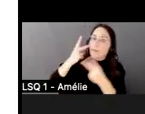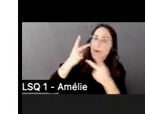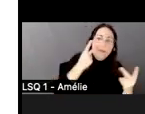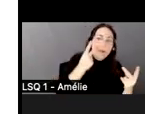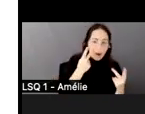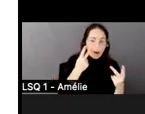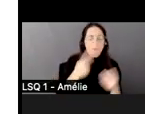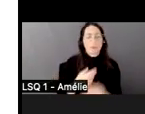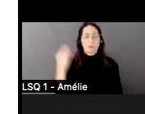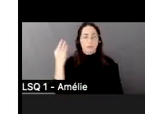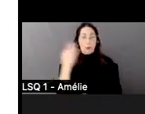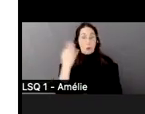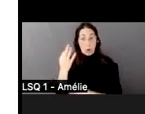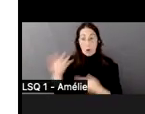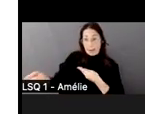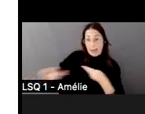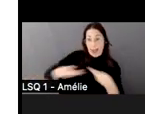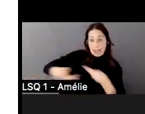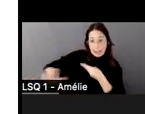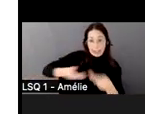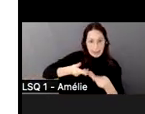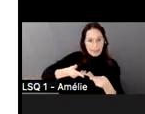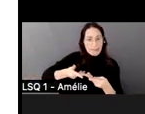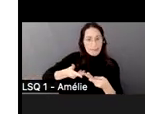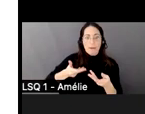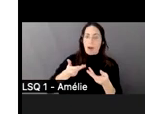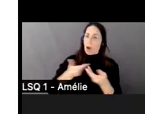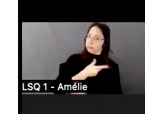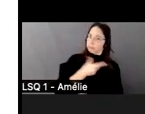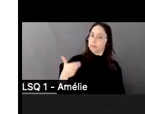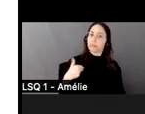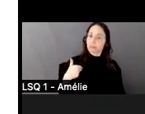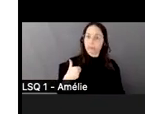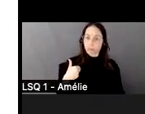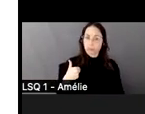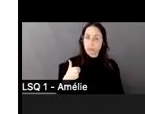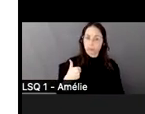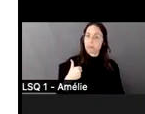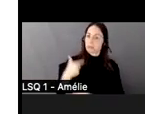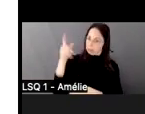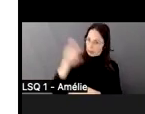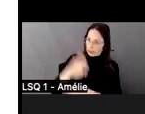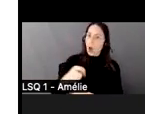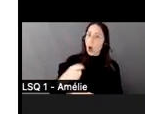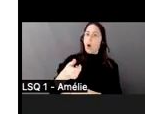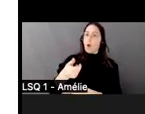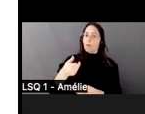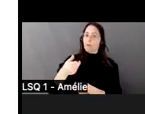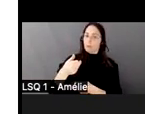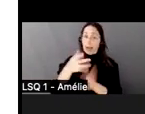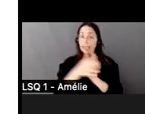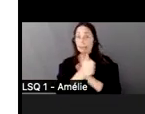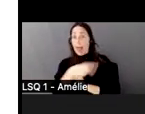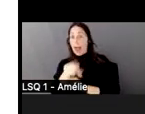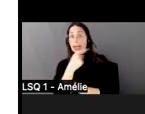C'est un cours interactif avec, des opportunités, de poser des questions et aux experts